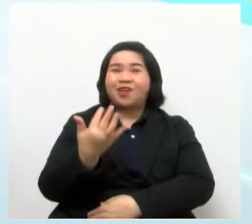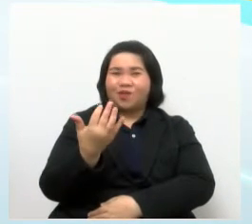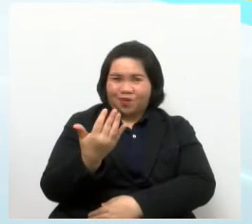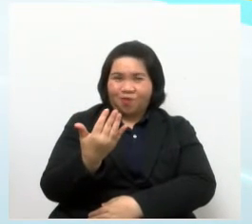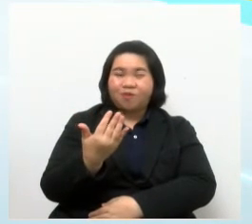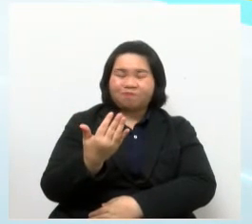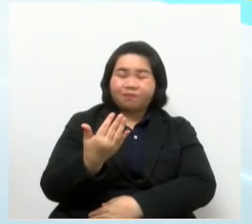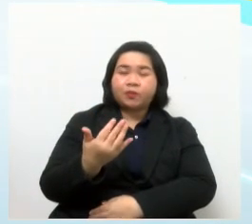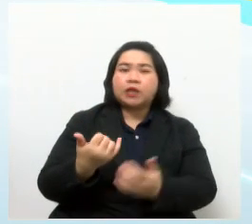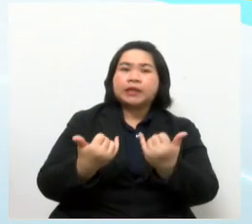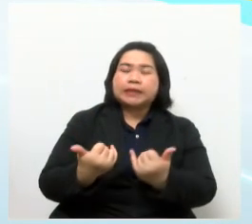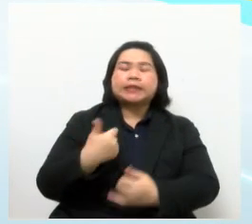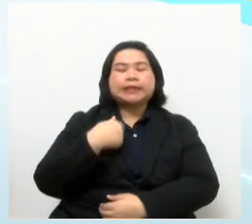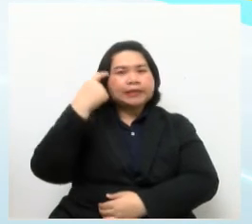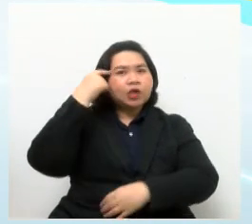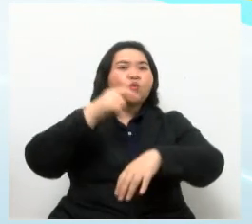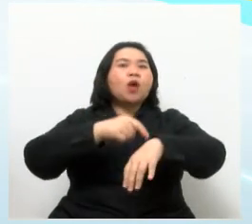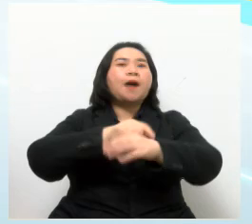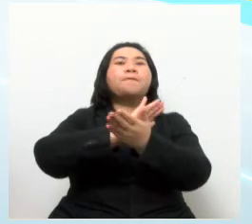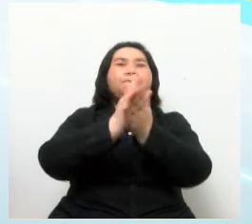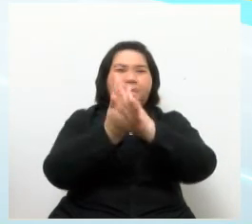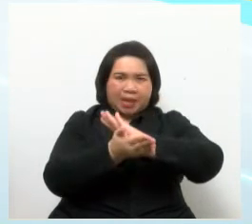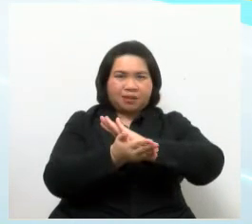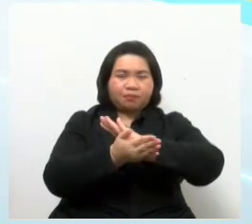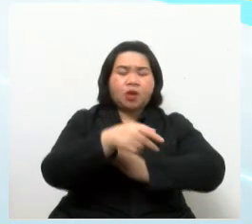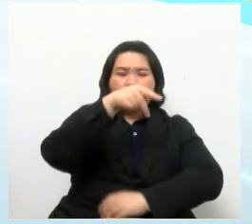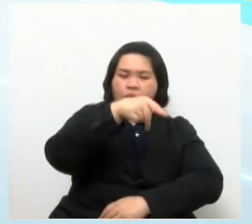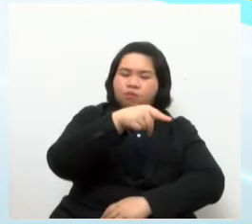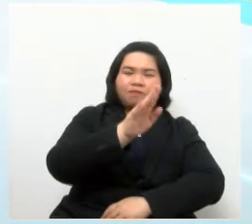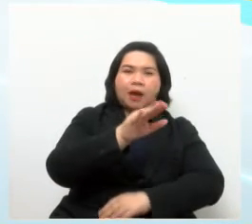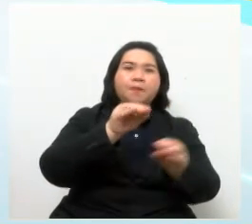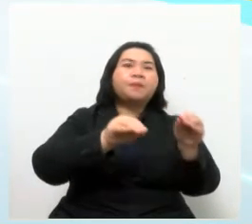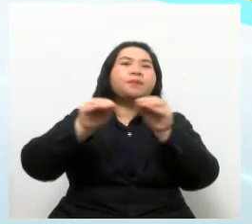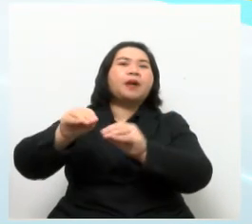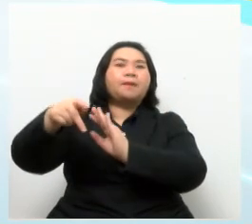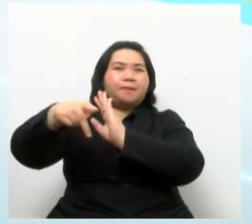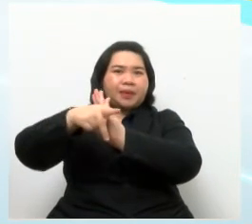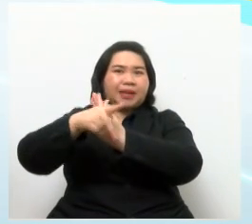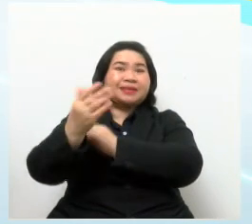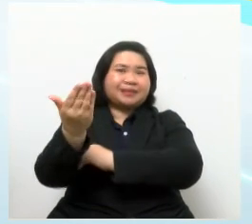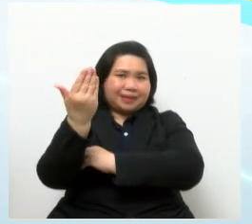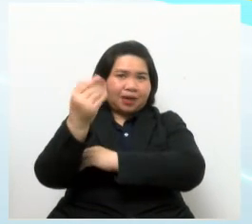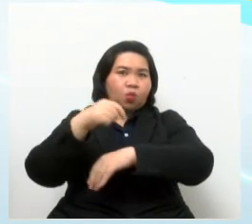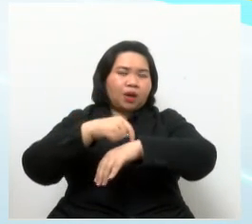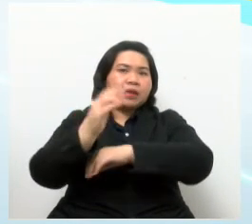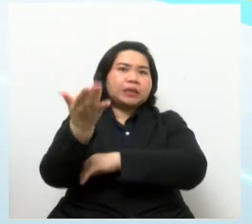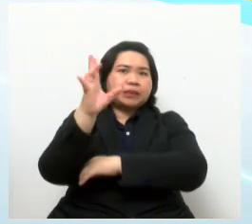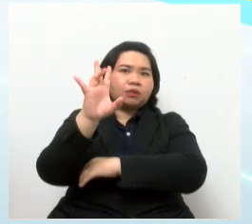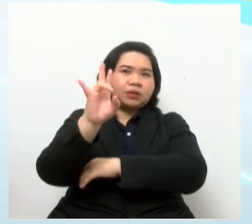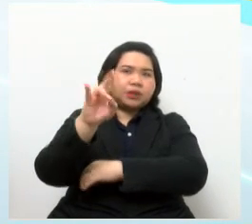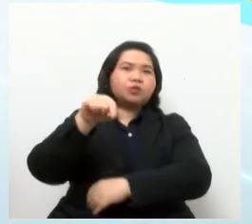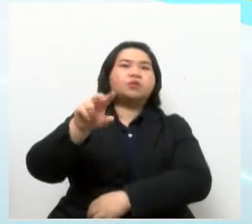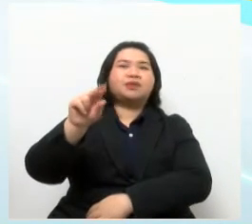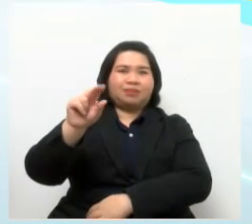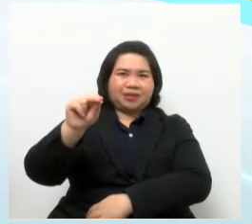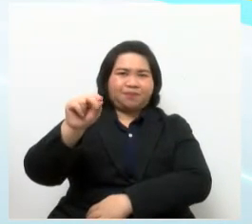และที่สำคัญค่ะเราจะเปลี่ยนเวลาออกอากาศรายการของเราเป็นในช่วงเวลาของวันพฤหัสตอนเช้าตั้งแต่เวลา 7:30 น